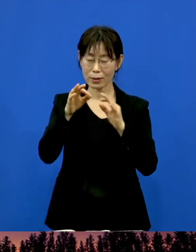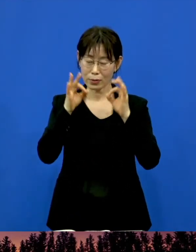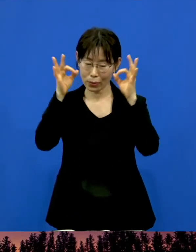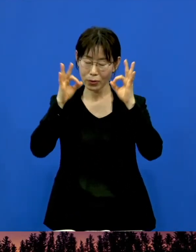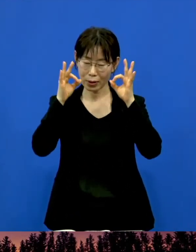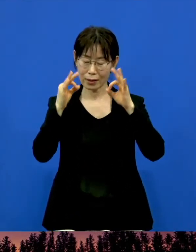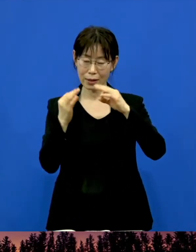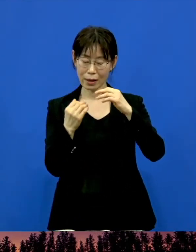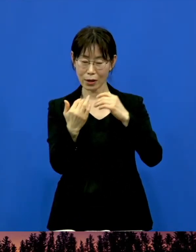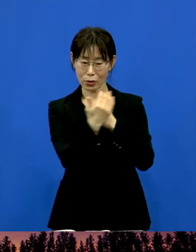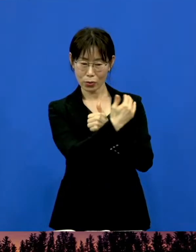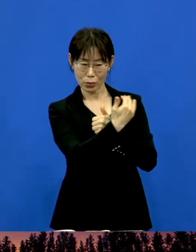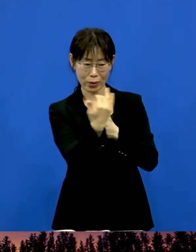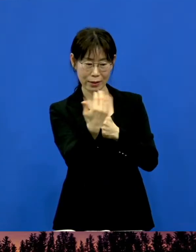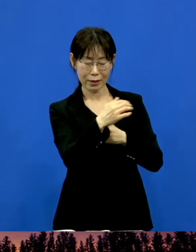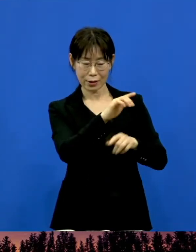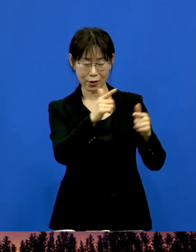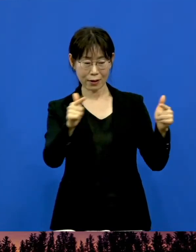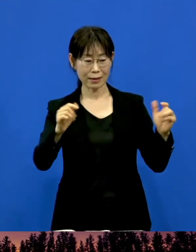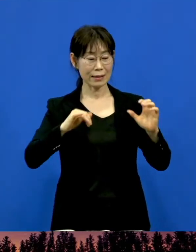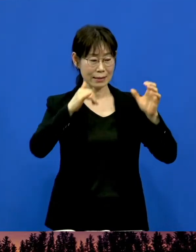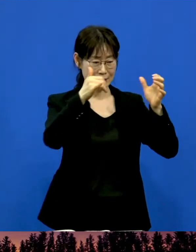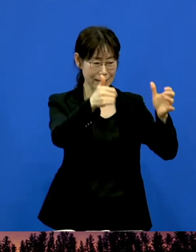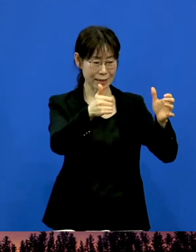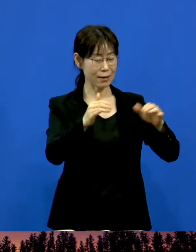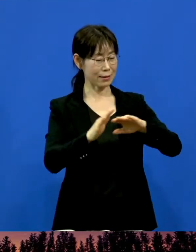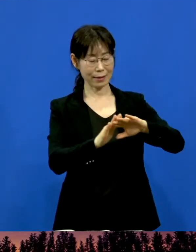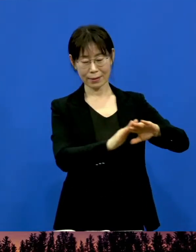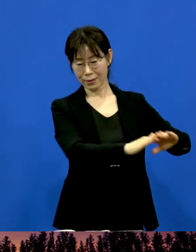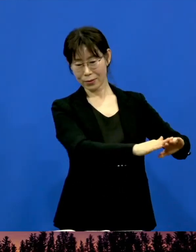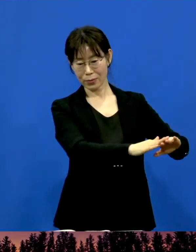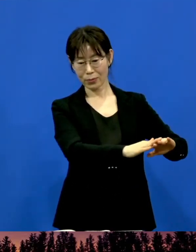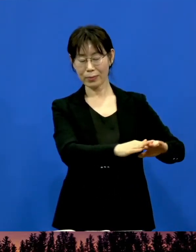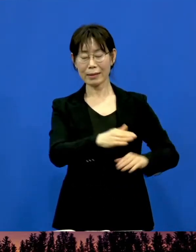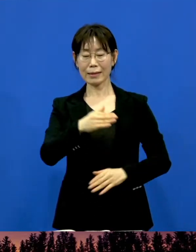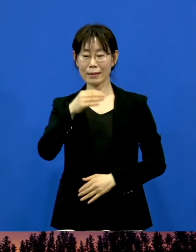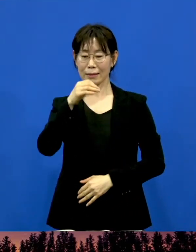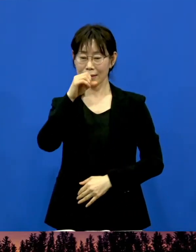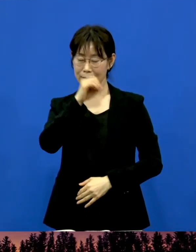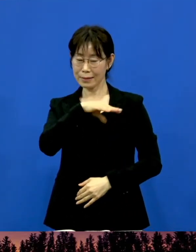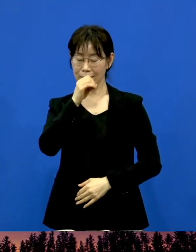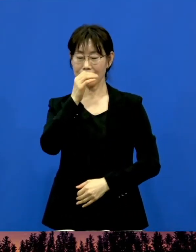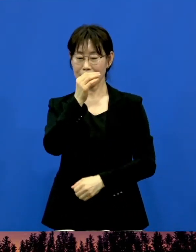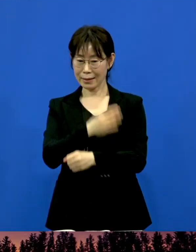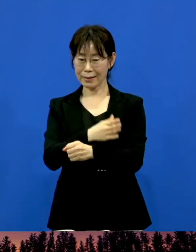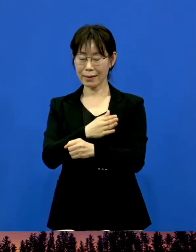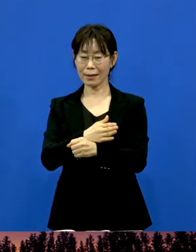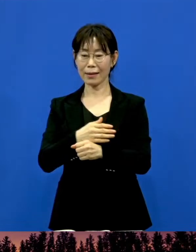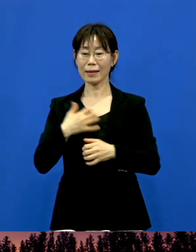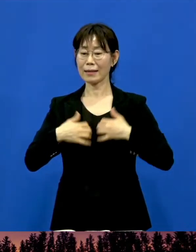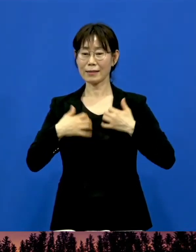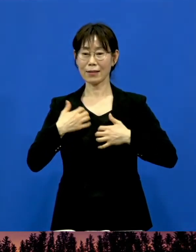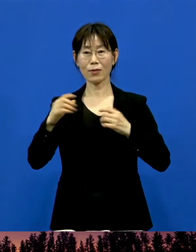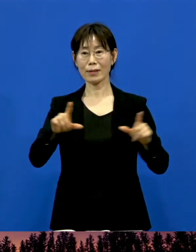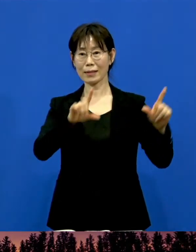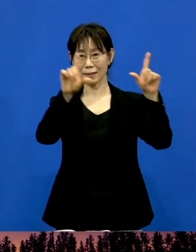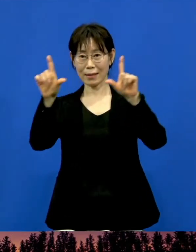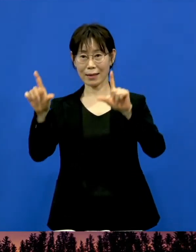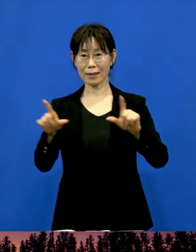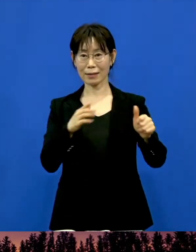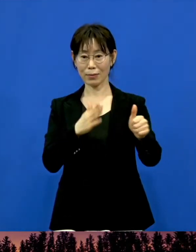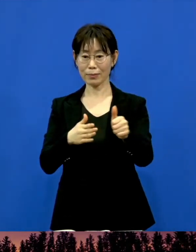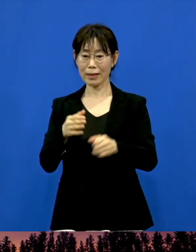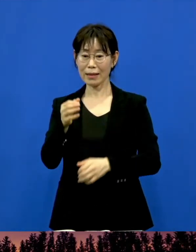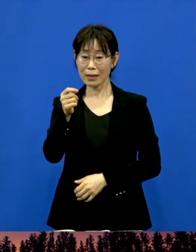업그레이드의 영이 강림하면 안 돼요. 심플하게 사는 거예요. 일상을 즐거워하는 거예요. 아주 작은